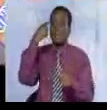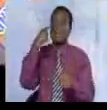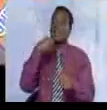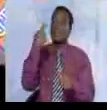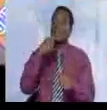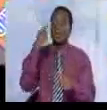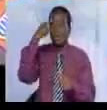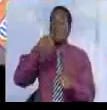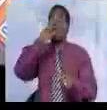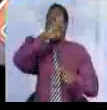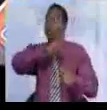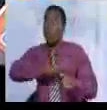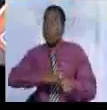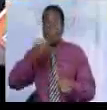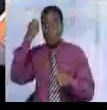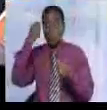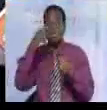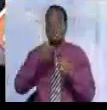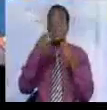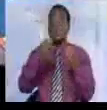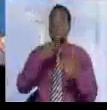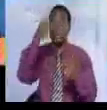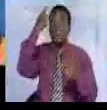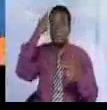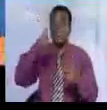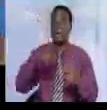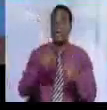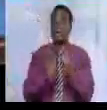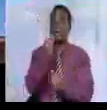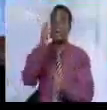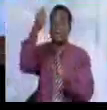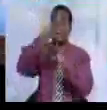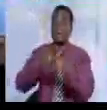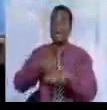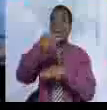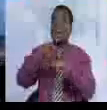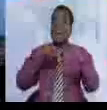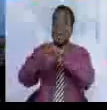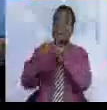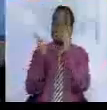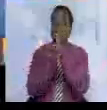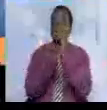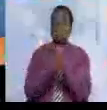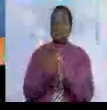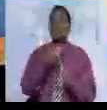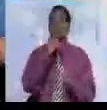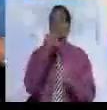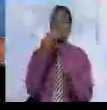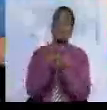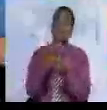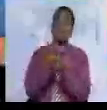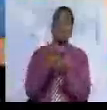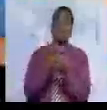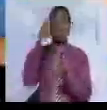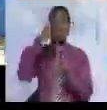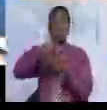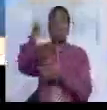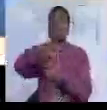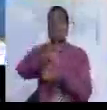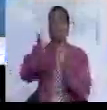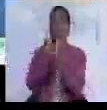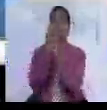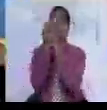véritable soulagement pour plusieurs parents d'élèves qui, plus d'un mois après la rentrée des classes, n'ont pu procurer la moindre fourniture